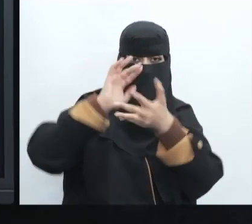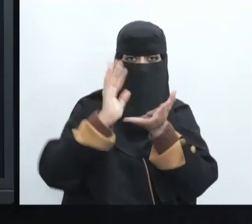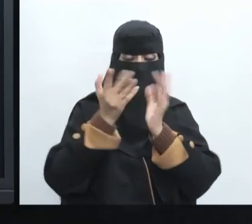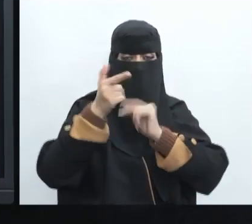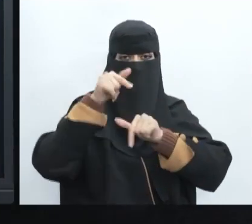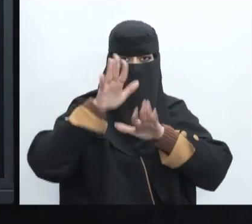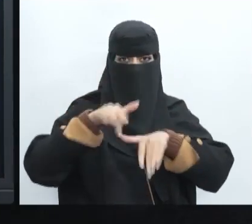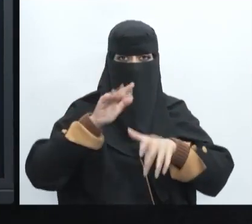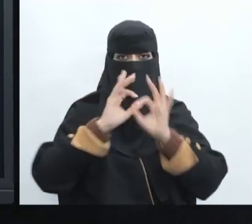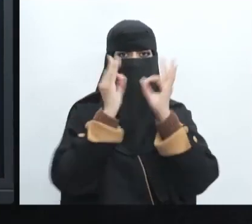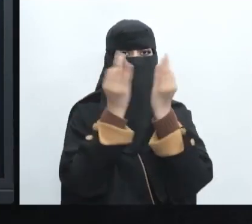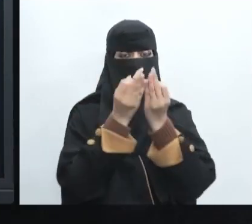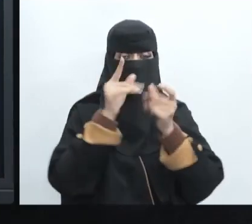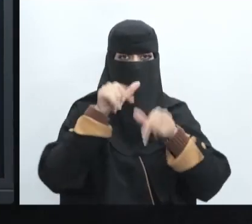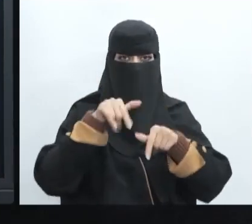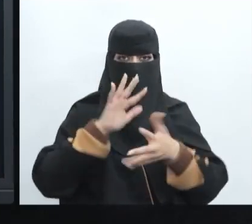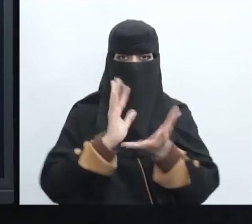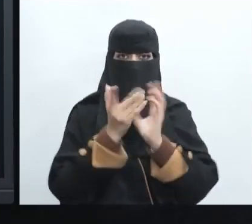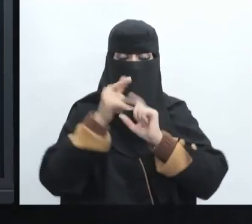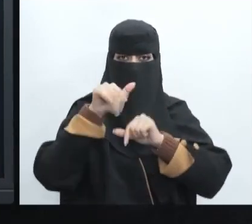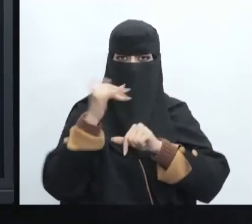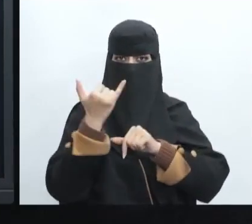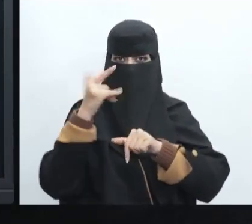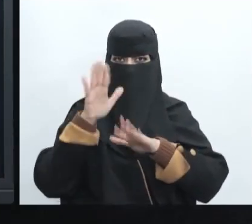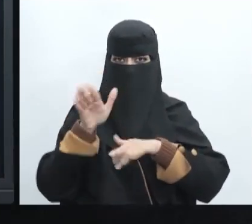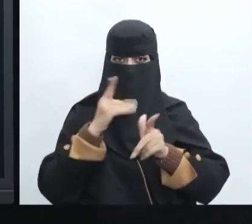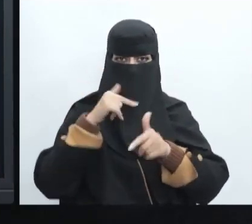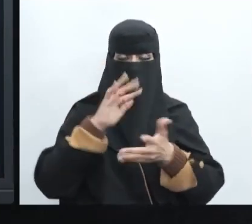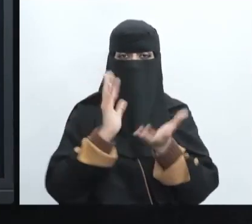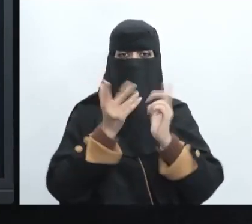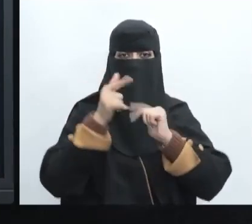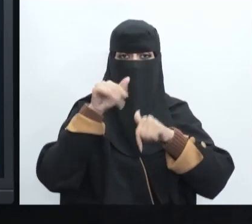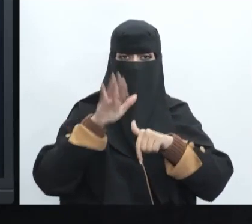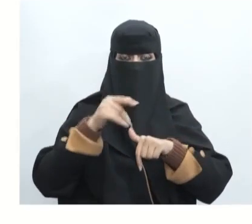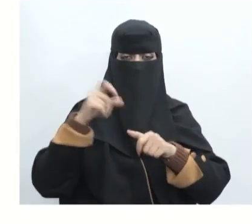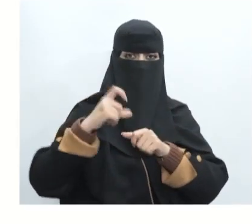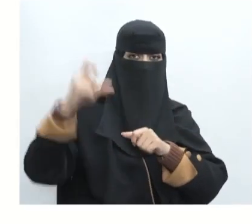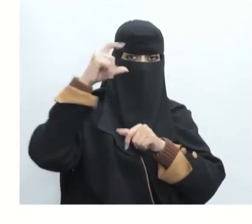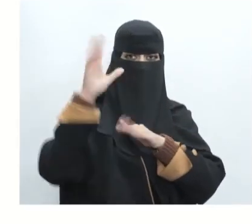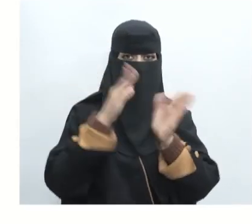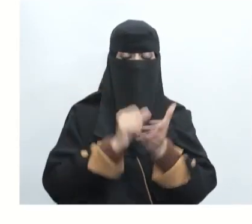الوضع الاجتماعي للعالم العربي والعالم الاسلامي